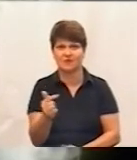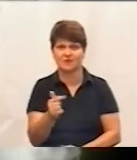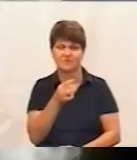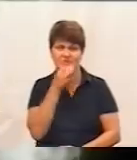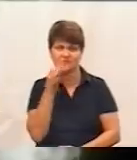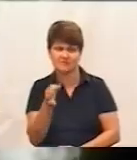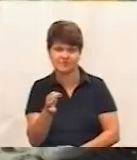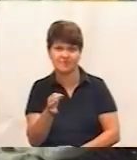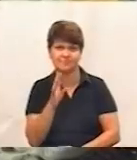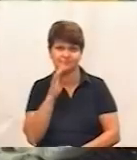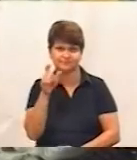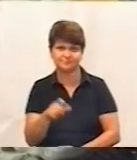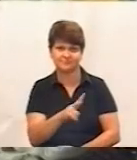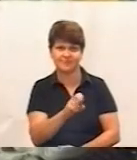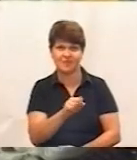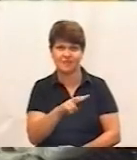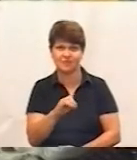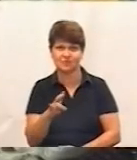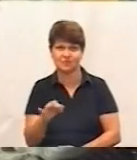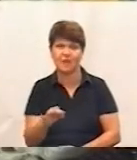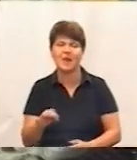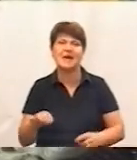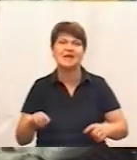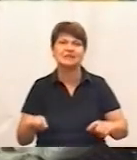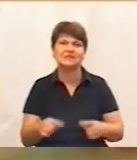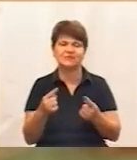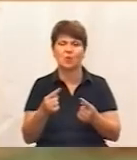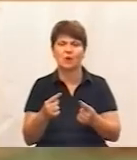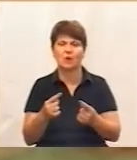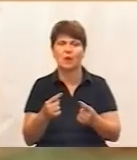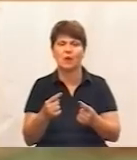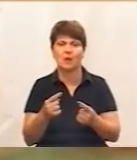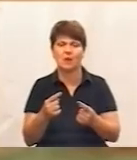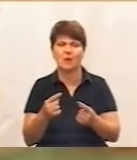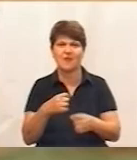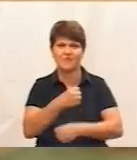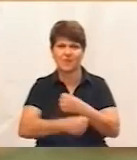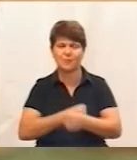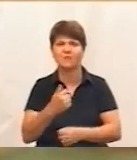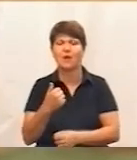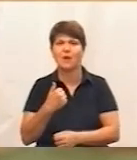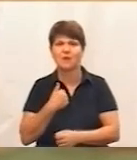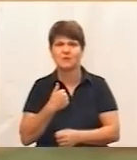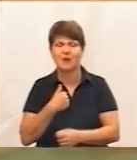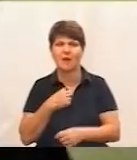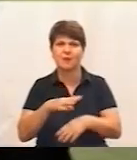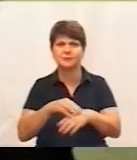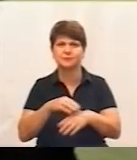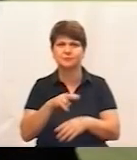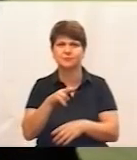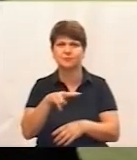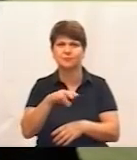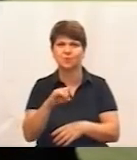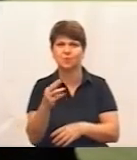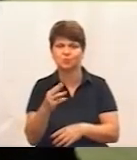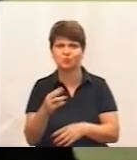каже Калашнікова. У створенні ведмедиків я використовую вінтажний плюш ручного фарбування, також різні такі